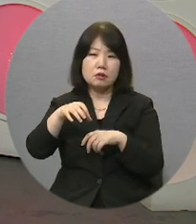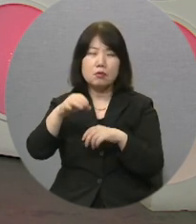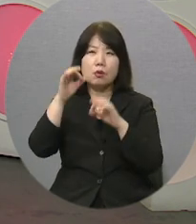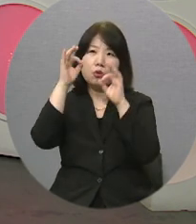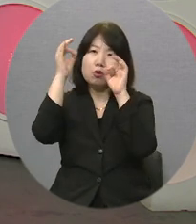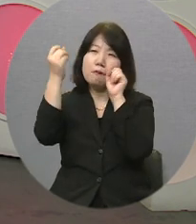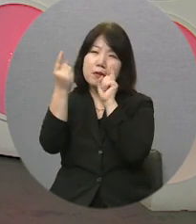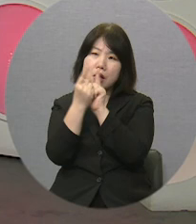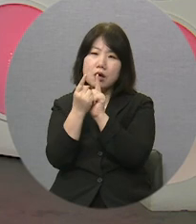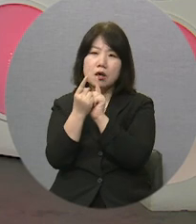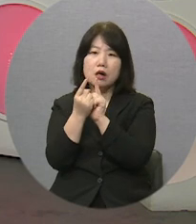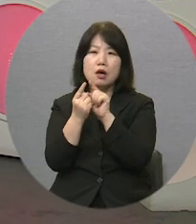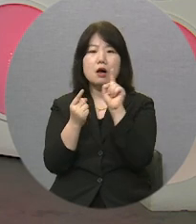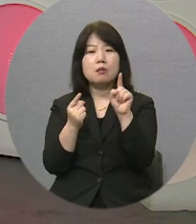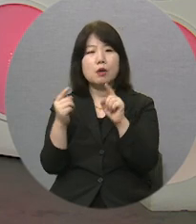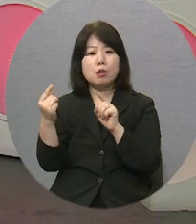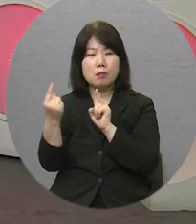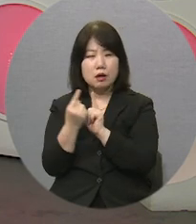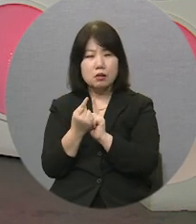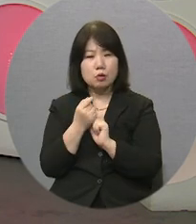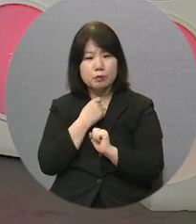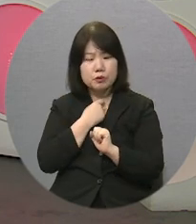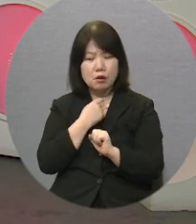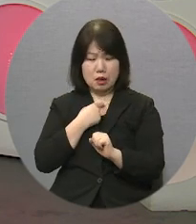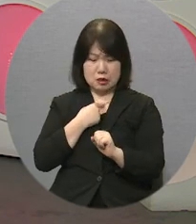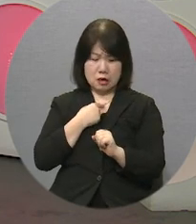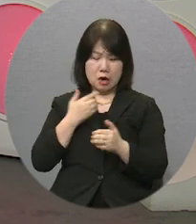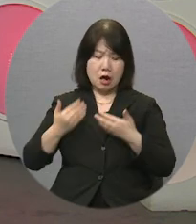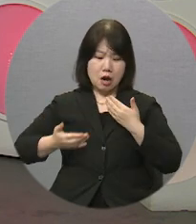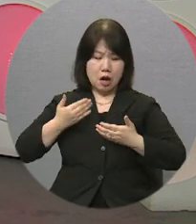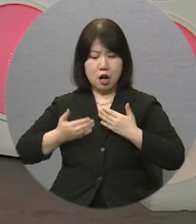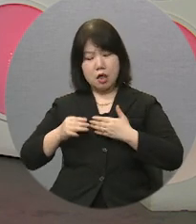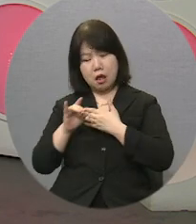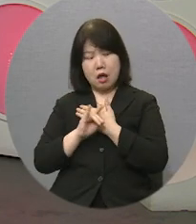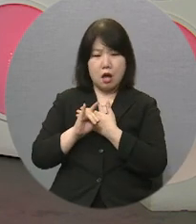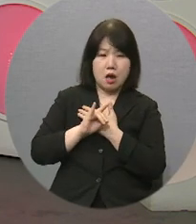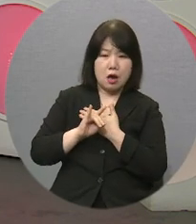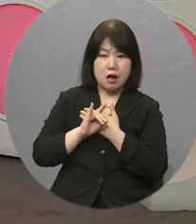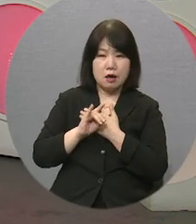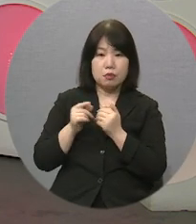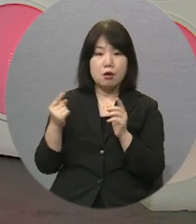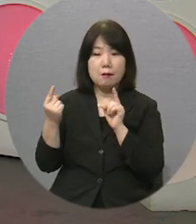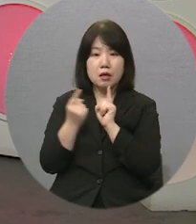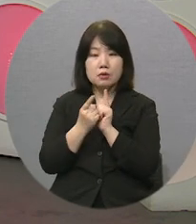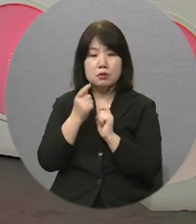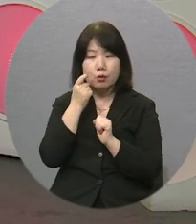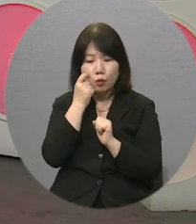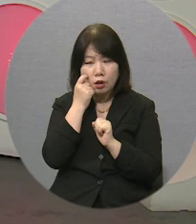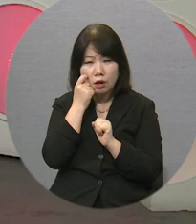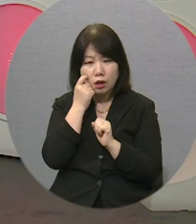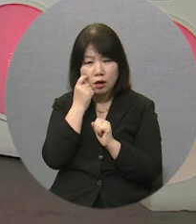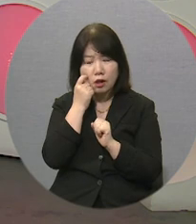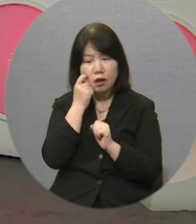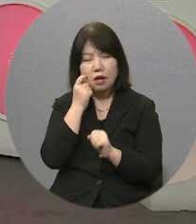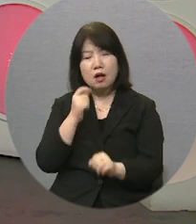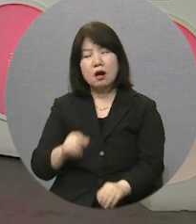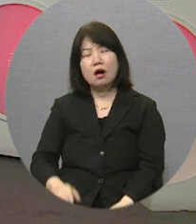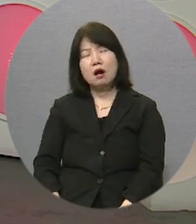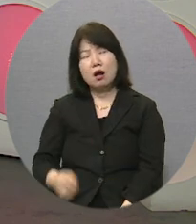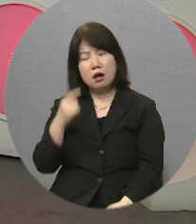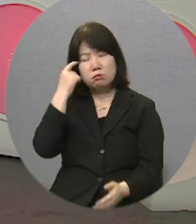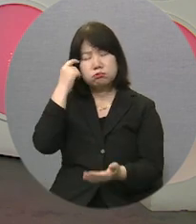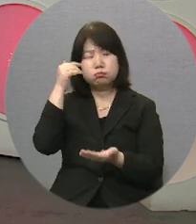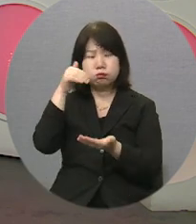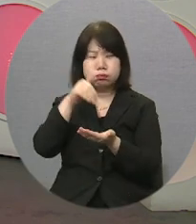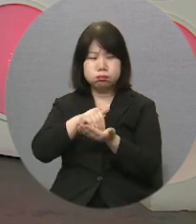한 번쯤 찾아갈 수 있었지만 바쁘다는 핑계로 그러지 못했던 것이 후회가